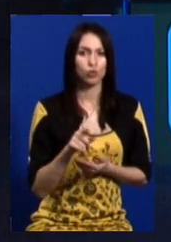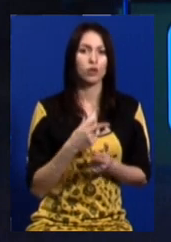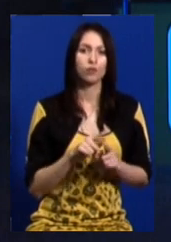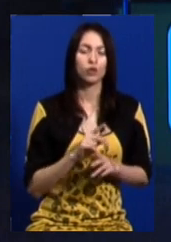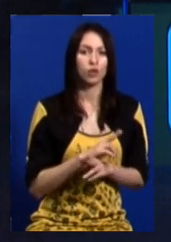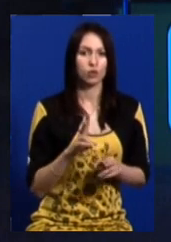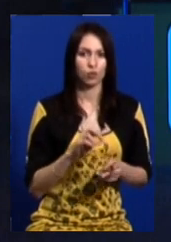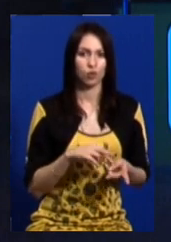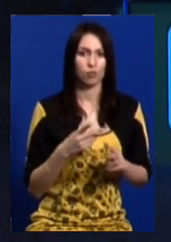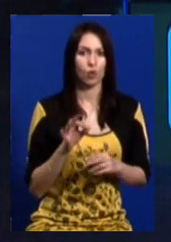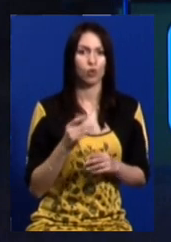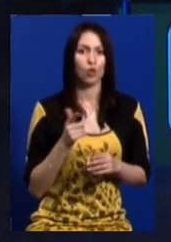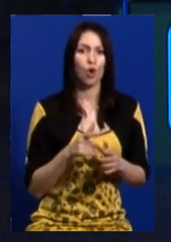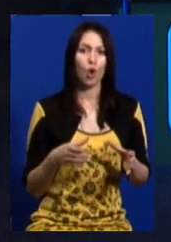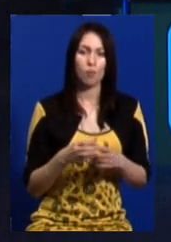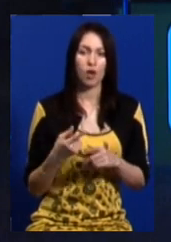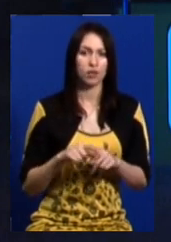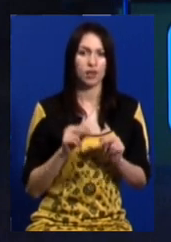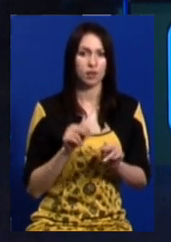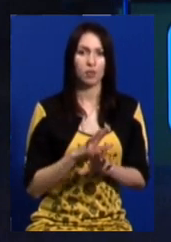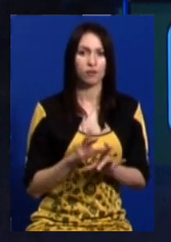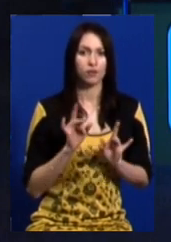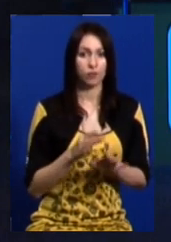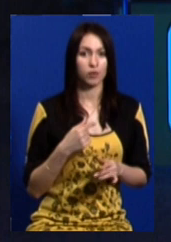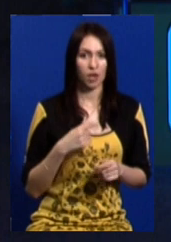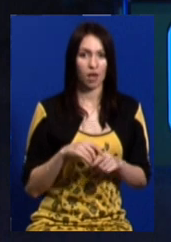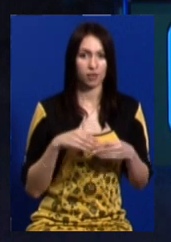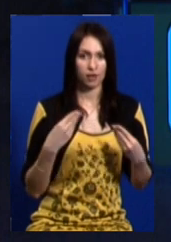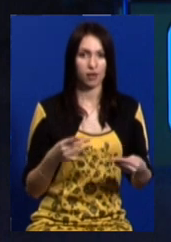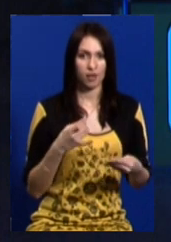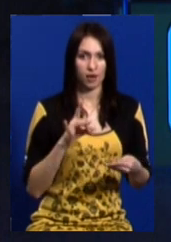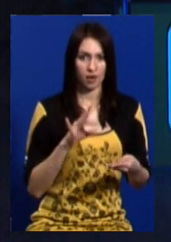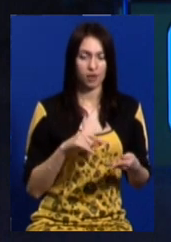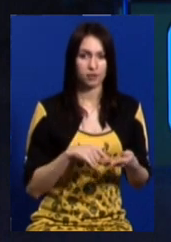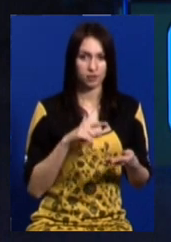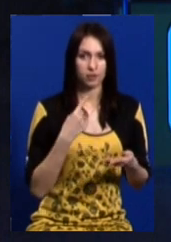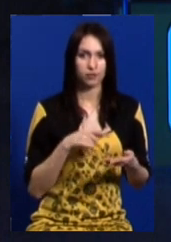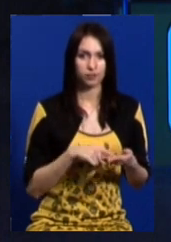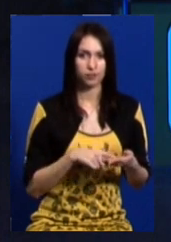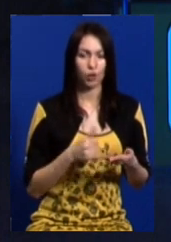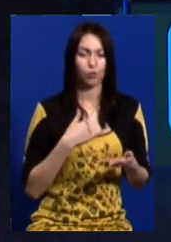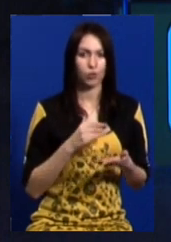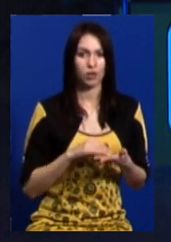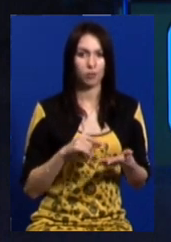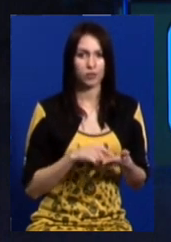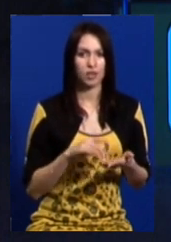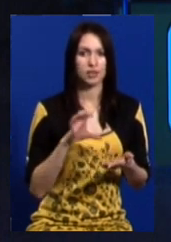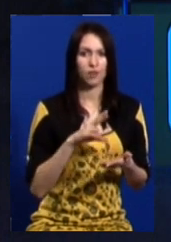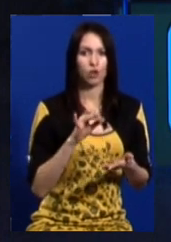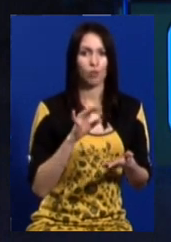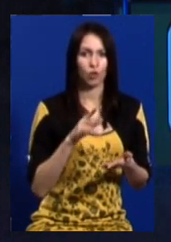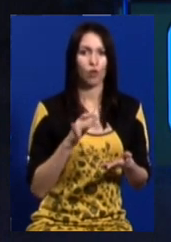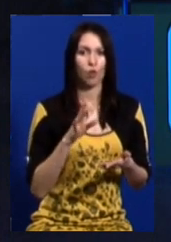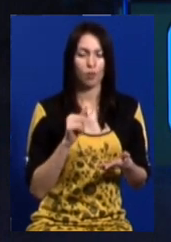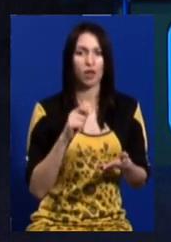не перейшов. Щодо громад, це неправдива інформація. Ось я відкрив реєстр, каже пан Анатолій. У мене написано: Свято-Покровська громада